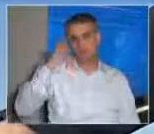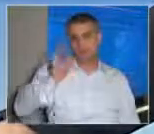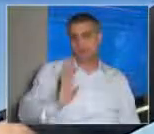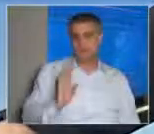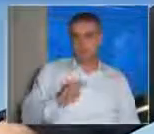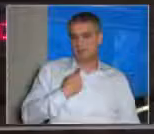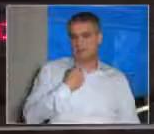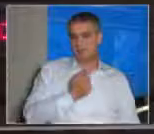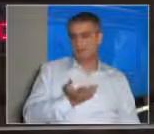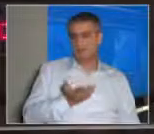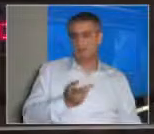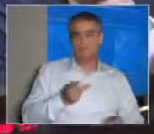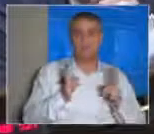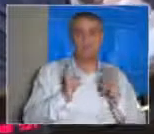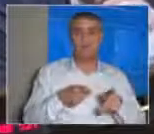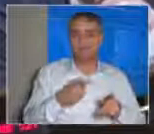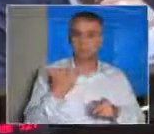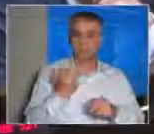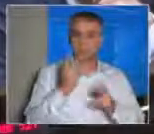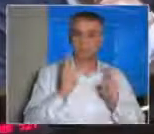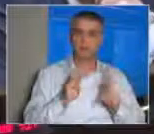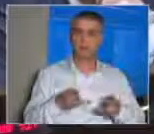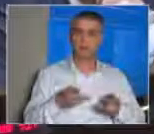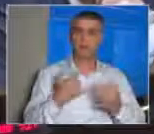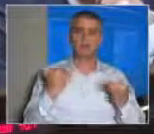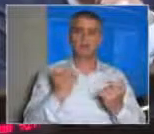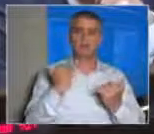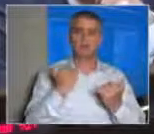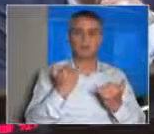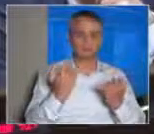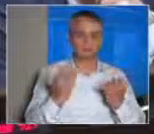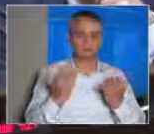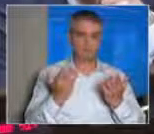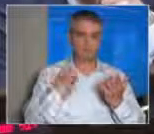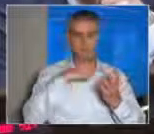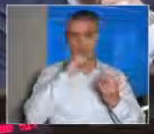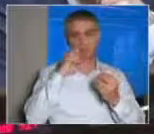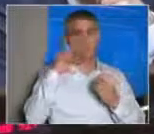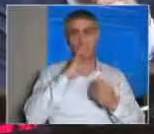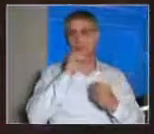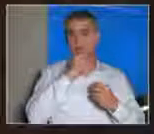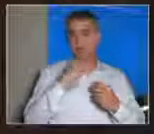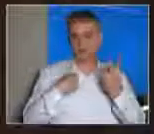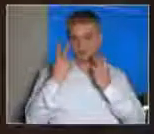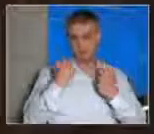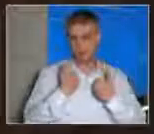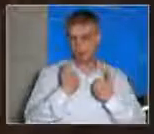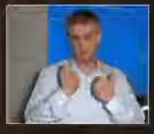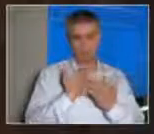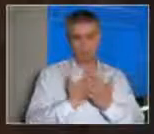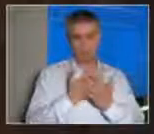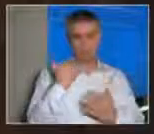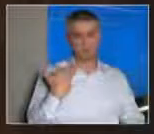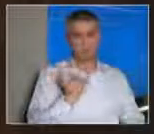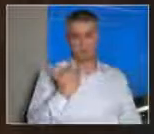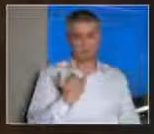הרי האופציה כזאת היא תמיד על השולחן, ותמיד מאוד אוהבים לדבר בה. הניסיון מוכיח שזה